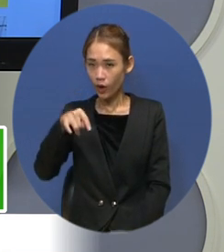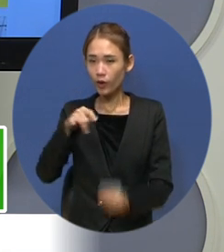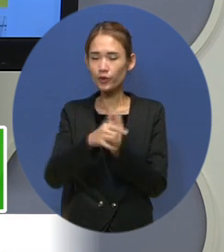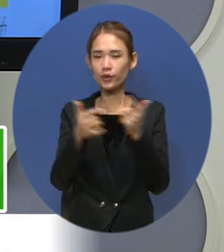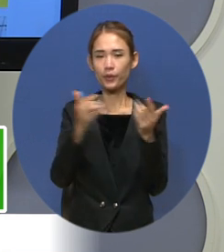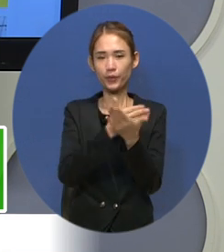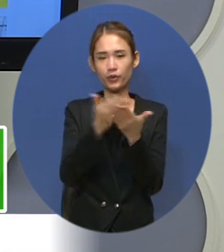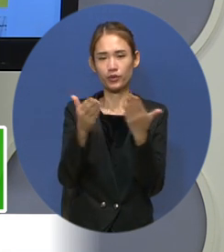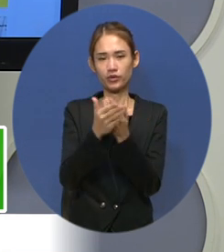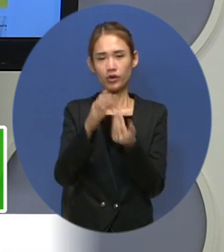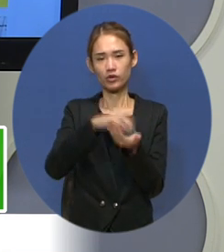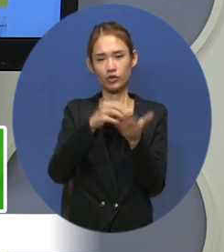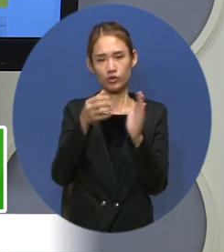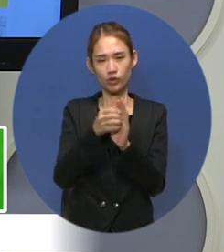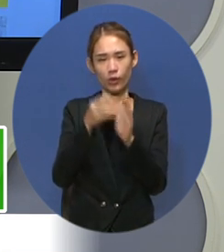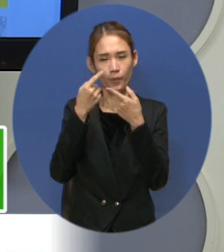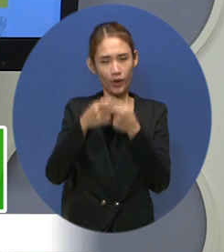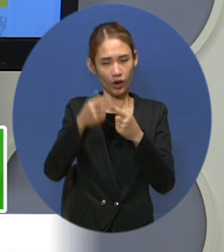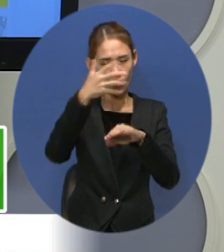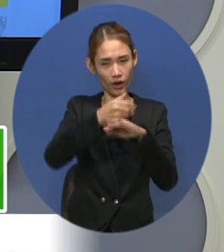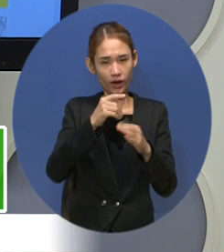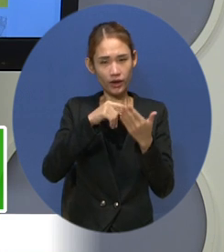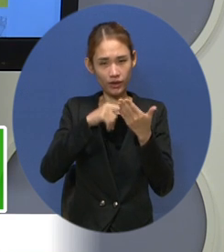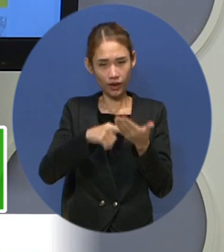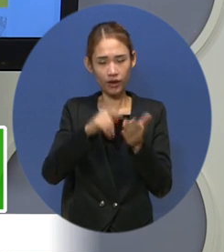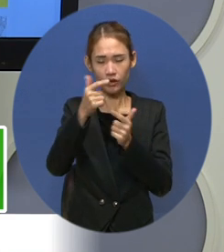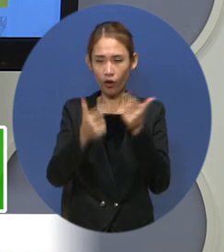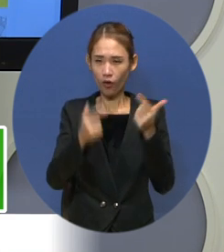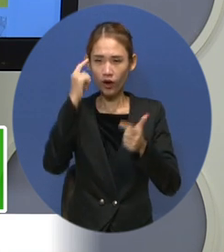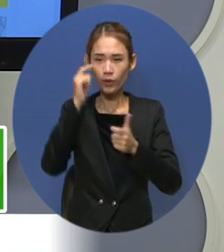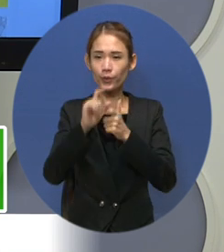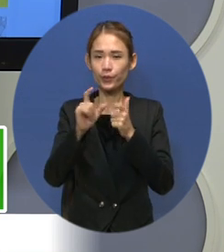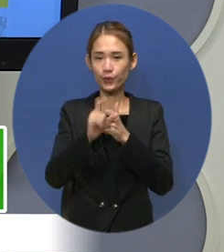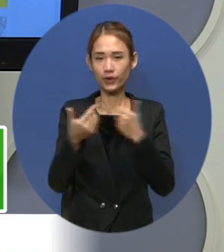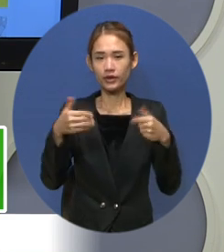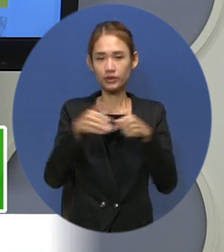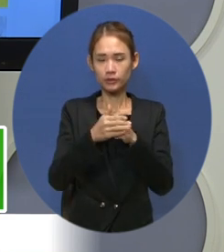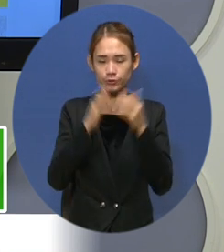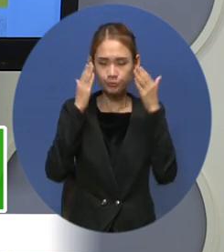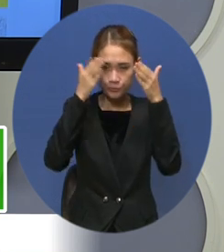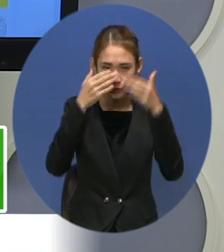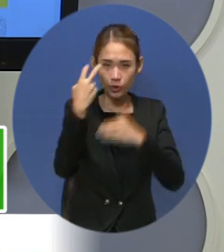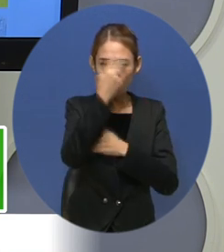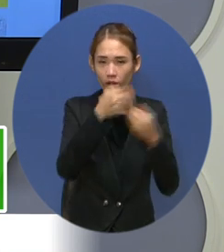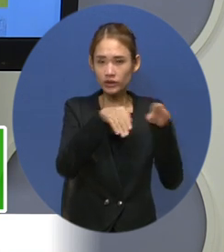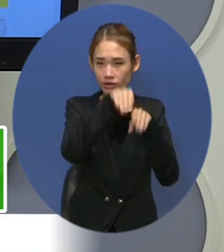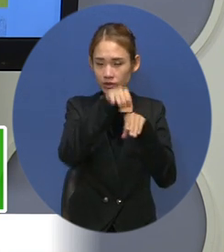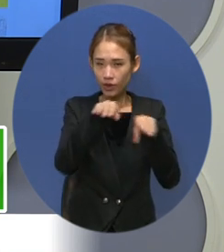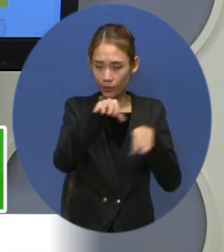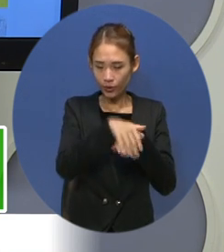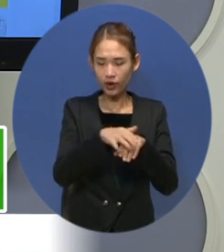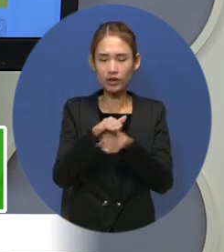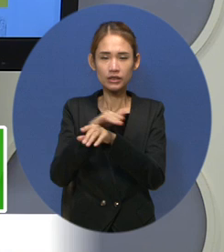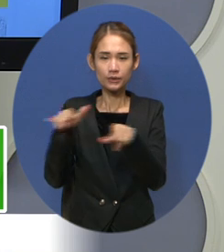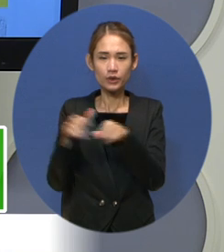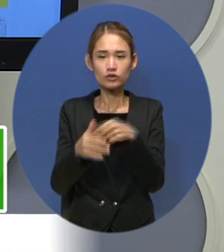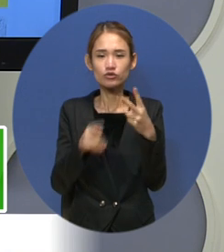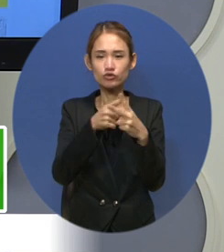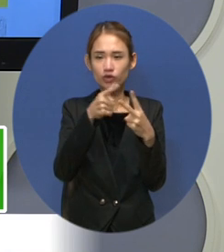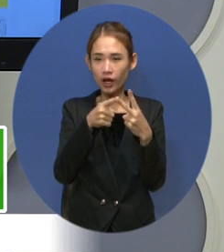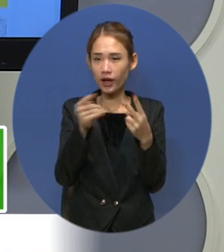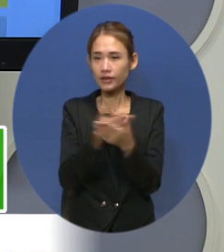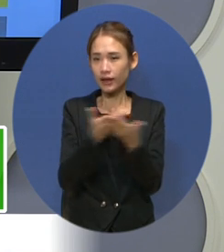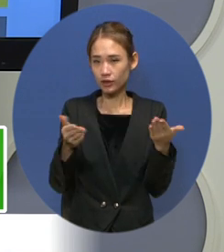따른 적절성 과 형평성 등을 고려해 중점관리 시설과 일반 관리 시설로 단순화 있는데요